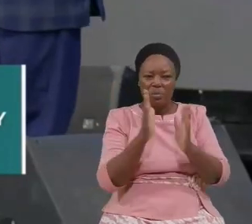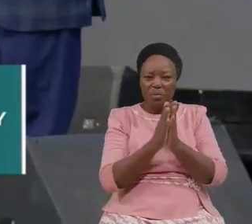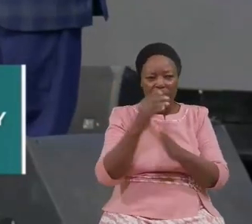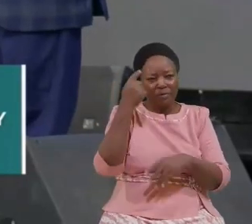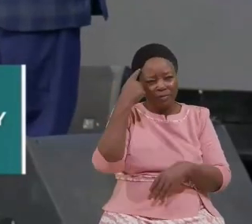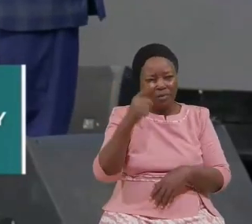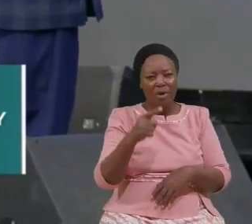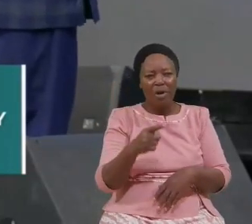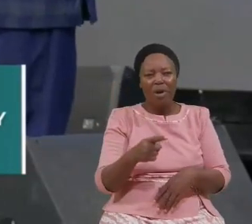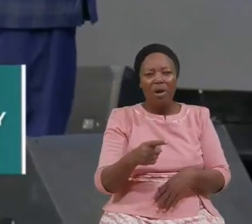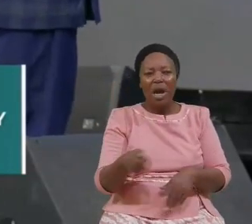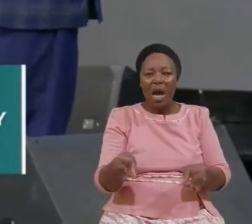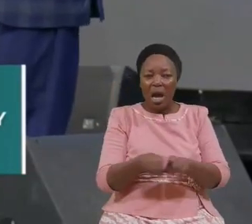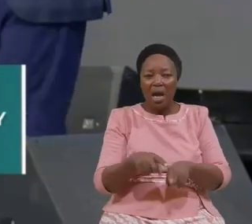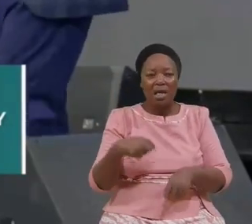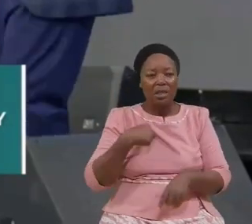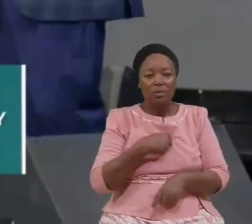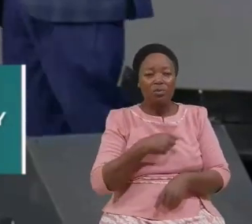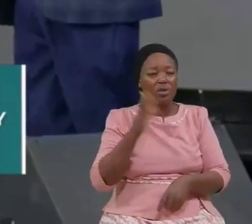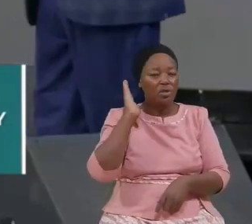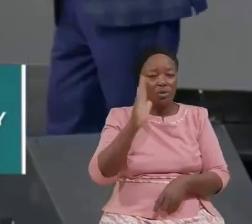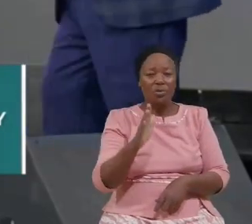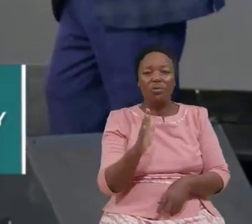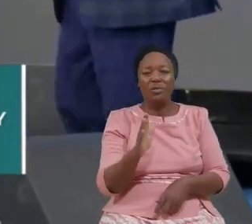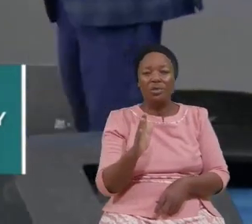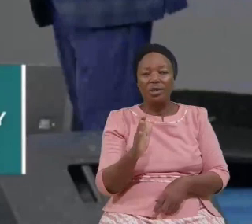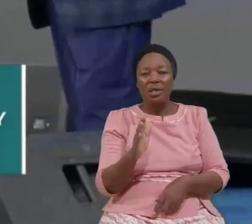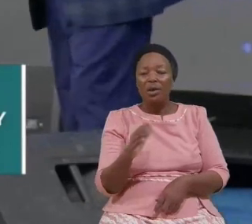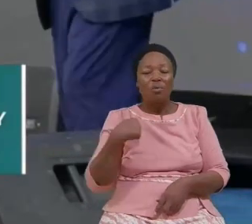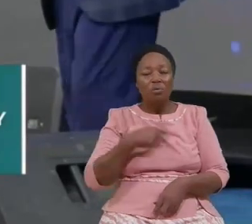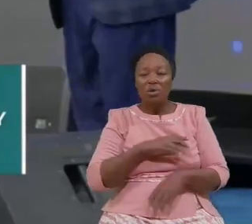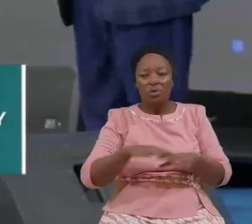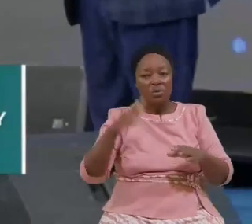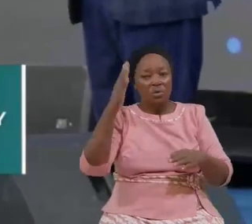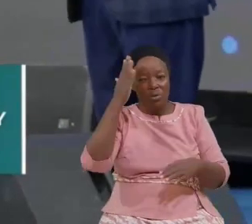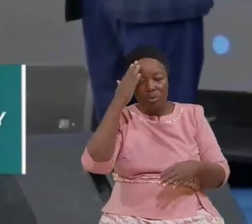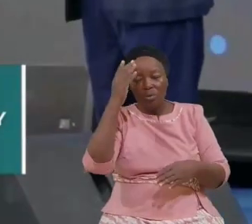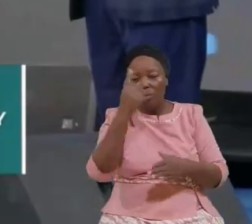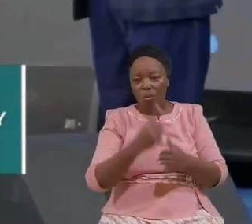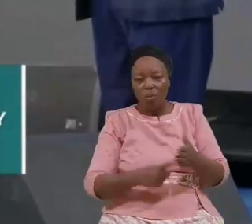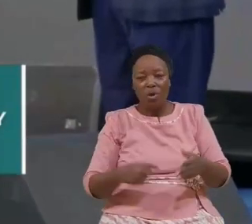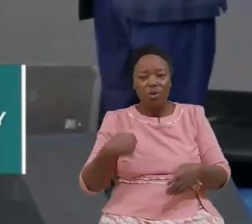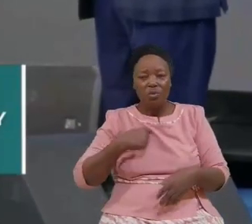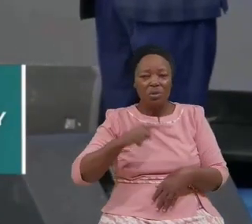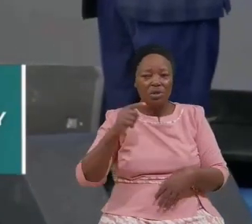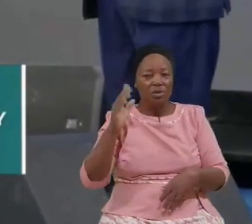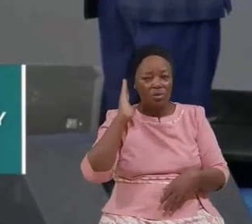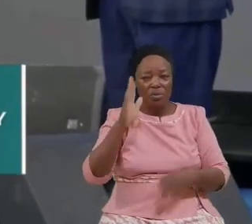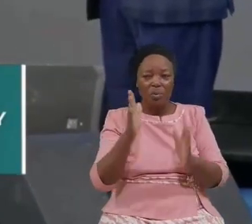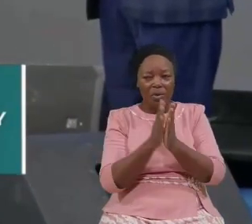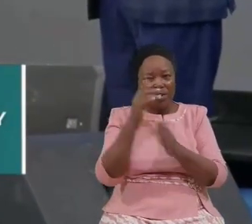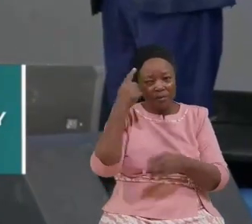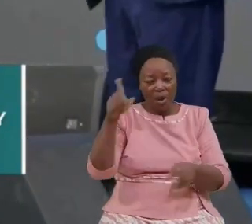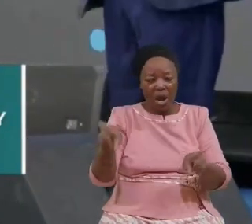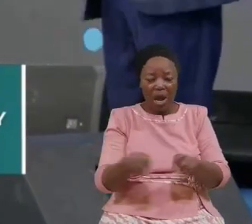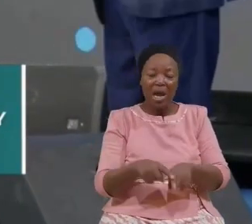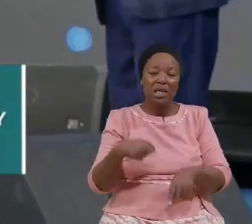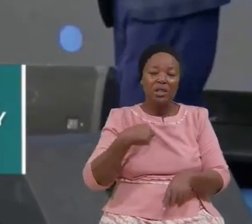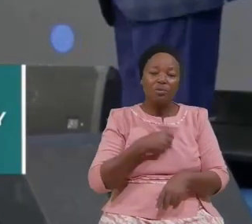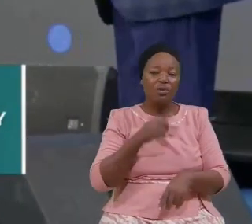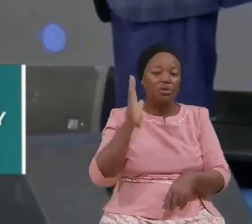nos prières nous savons pas ce qu'il faut demander dans nos prières